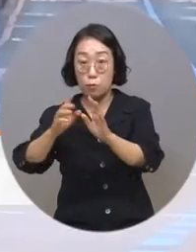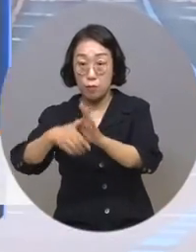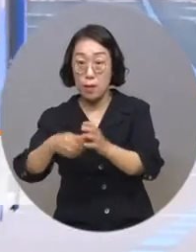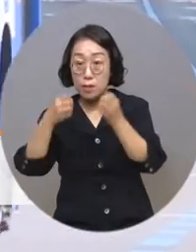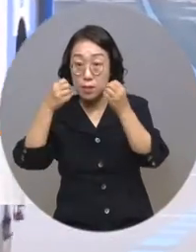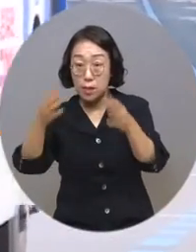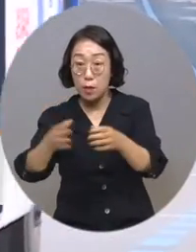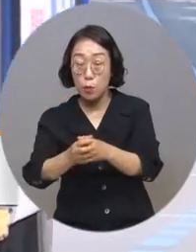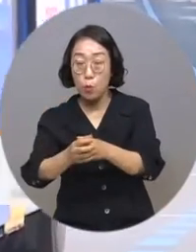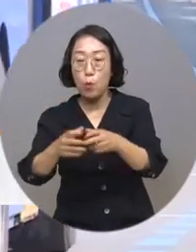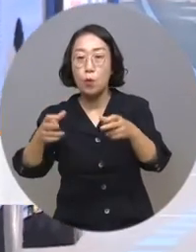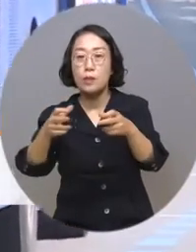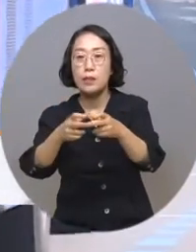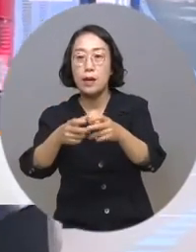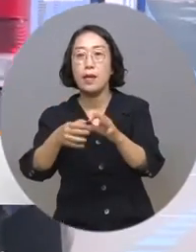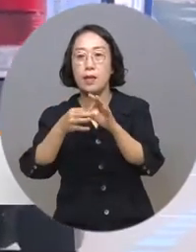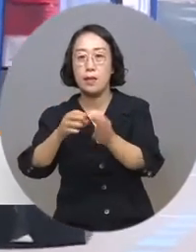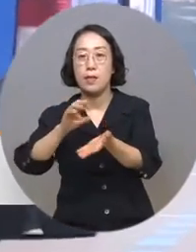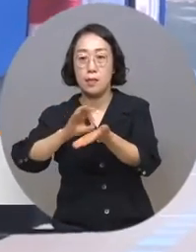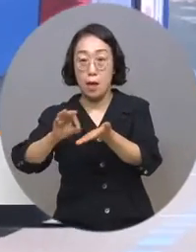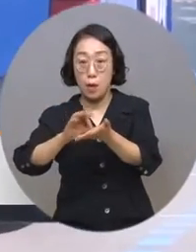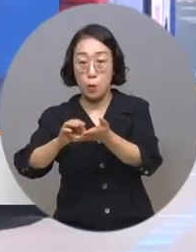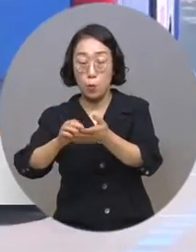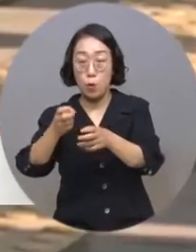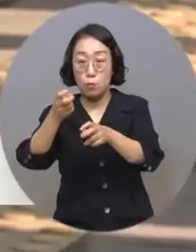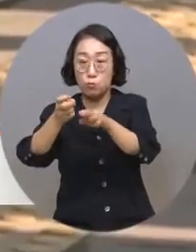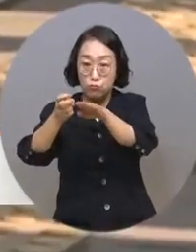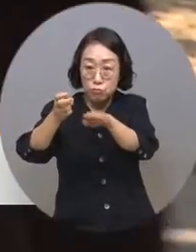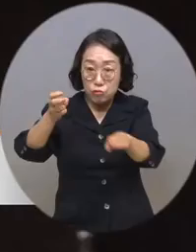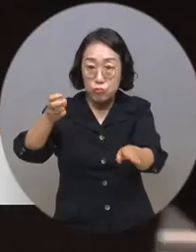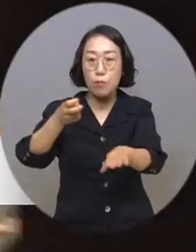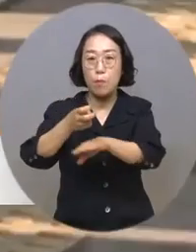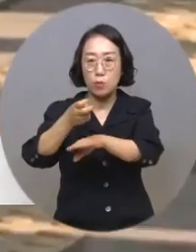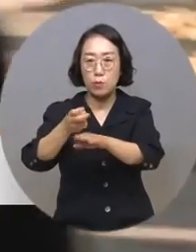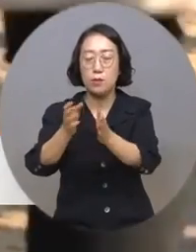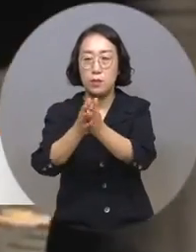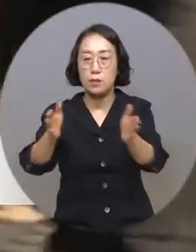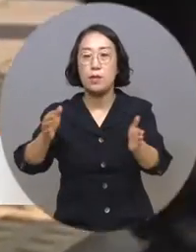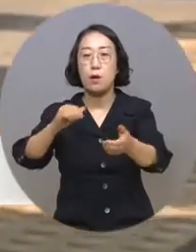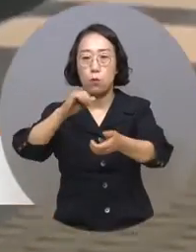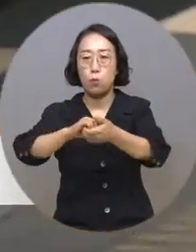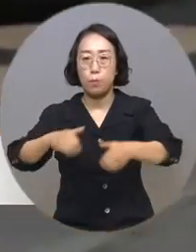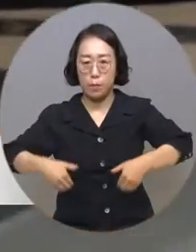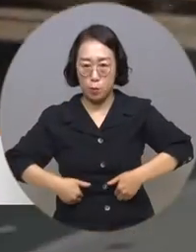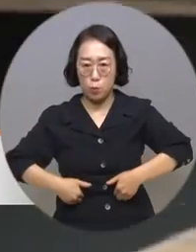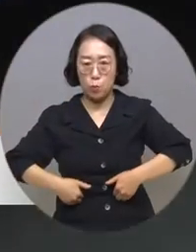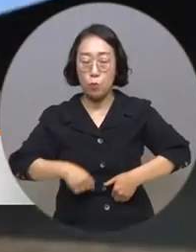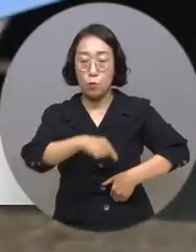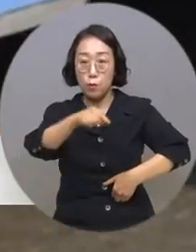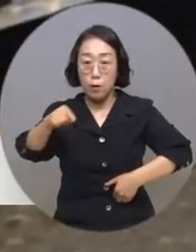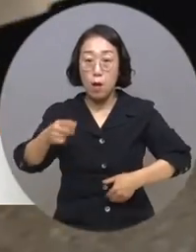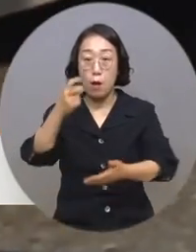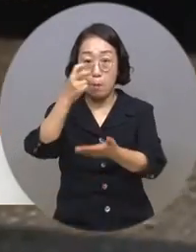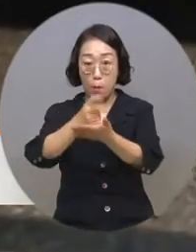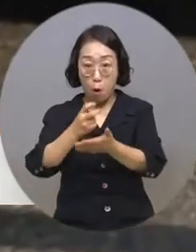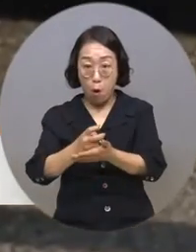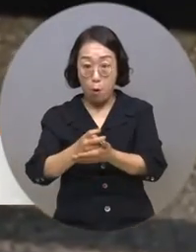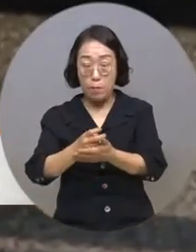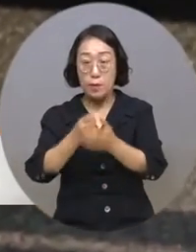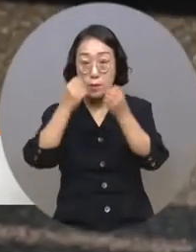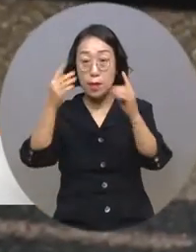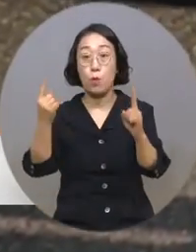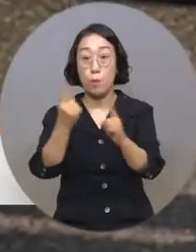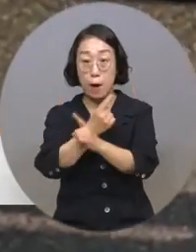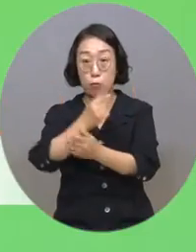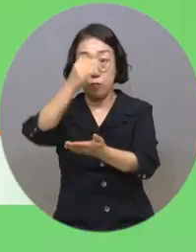도입 의무화 됩니다 그는 시 꿇고 토 그 통 분은 그 통 약제 이동 폭이 증지 법 시행령 시행규칙 개정안을